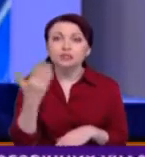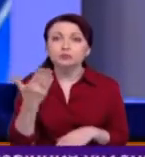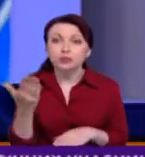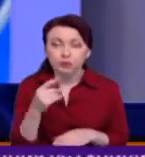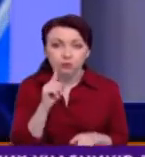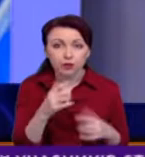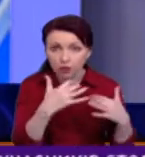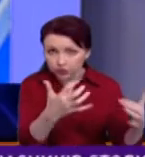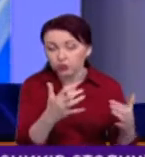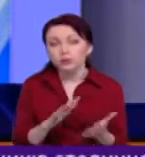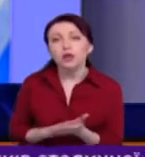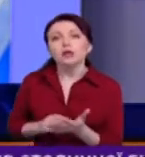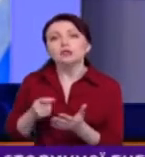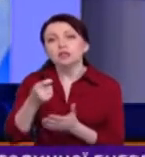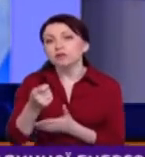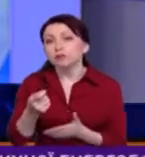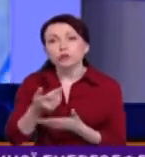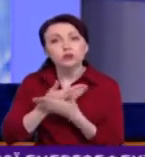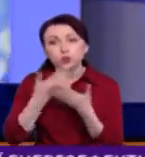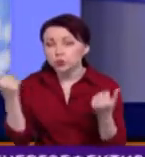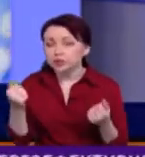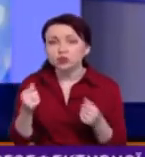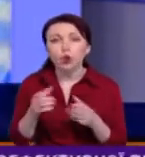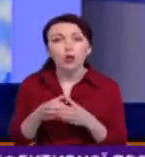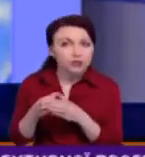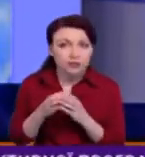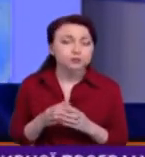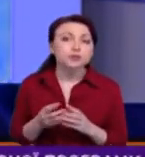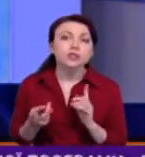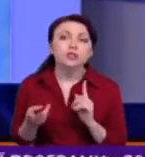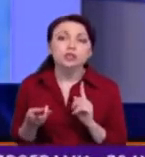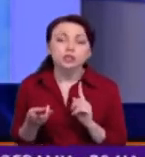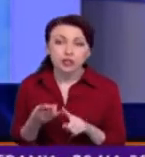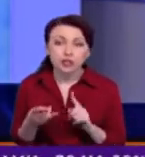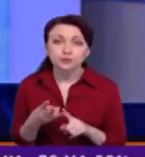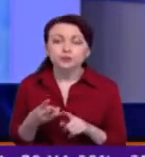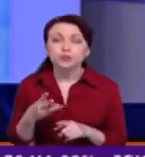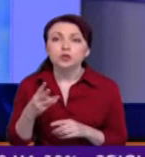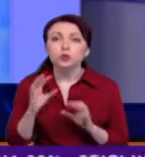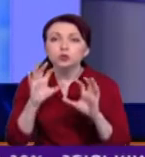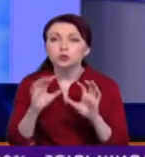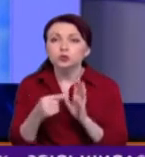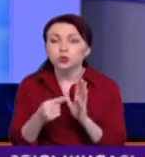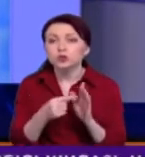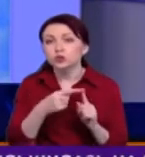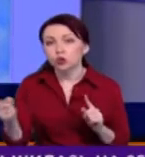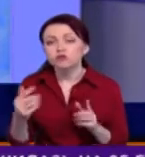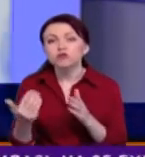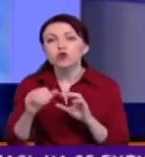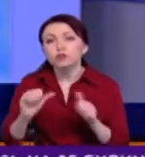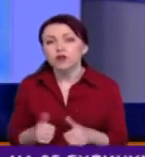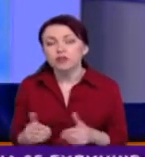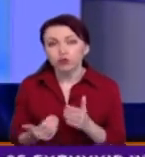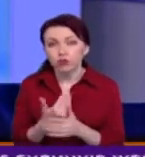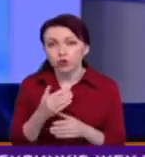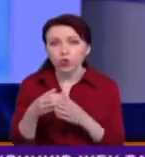парламенту, заява про відсутність коаліції, далі конституційний строк на формування нової коаліції, якщо він